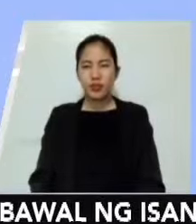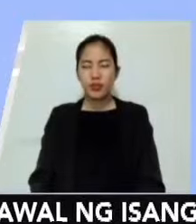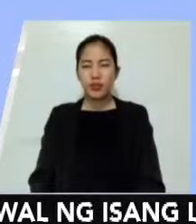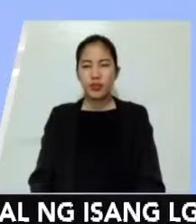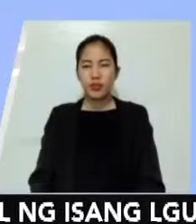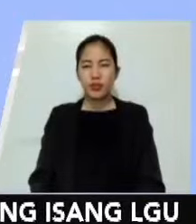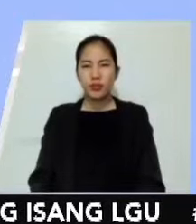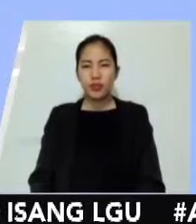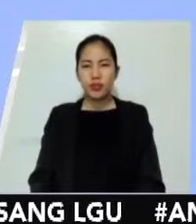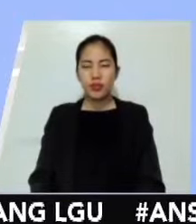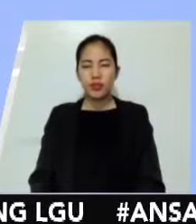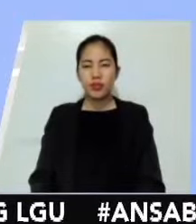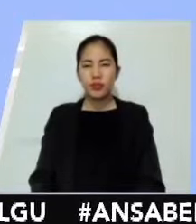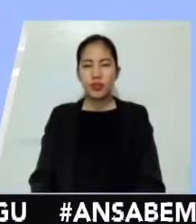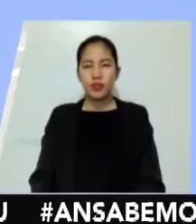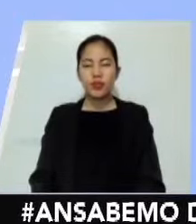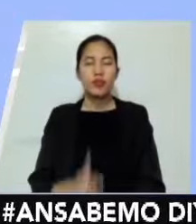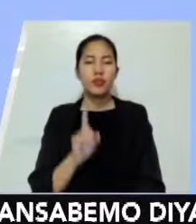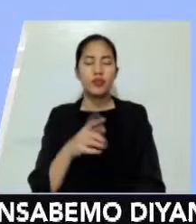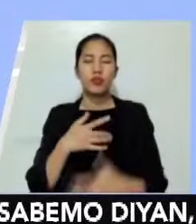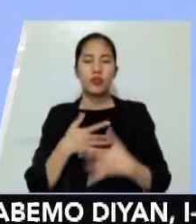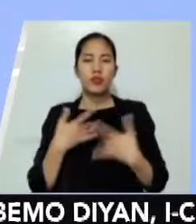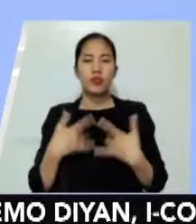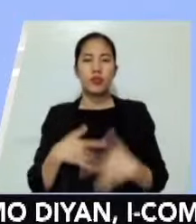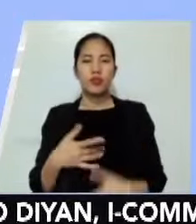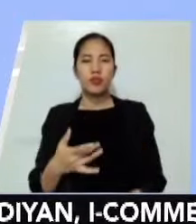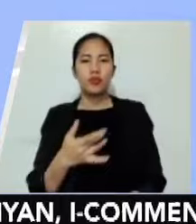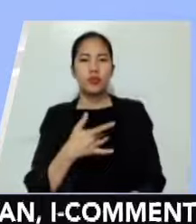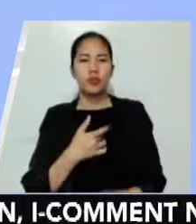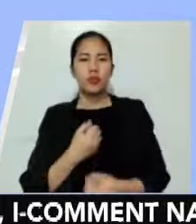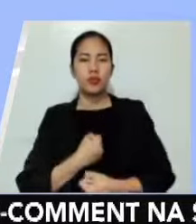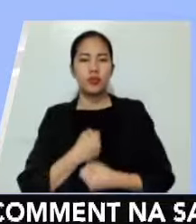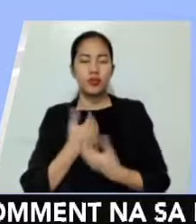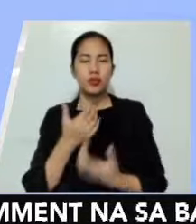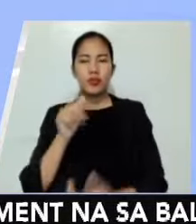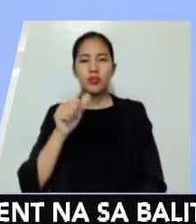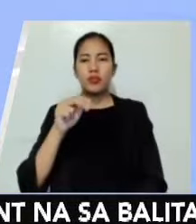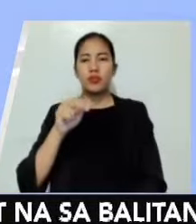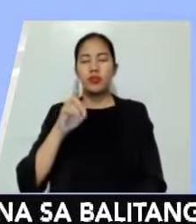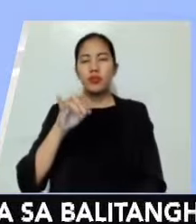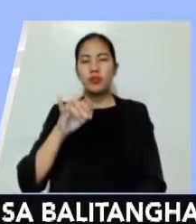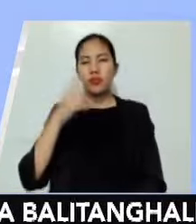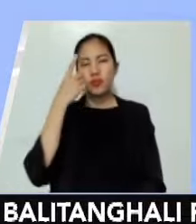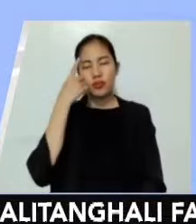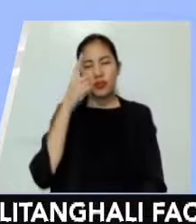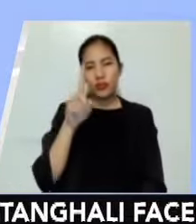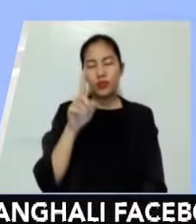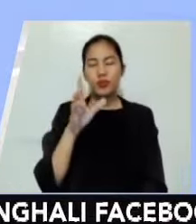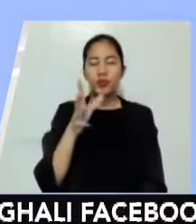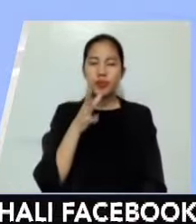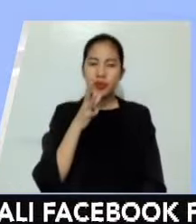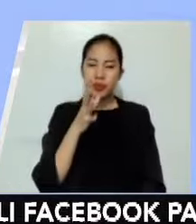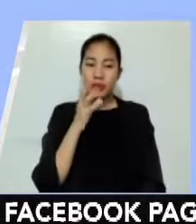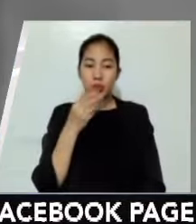Isang heartfelt na tula ang inialay ni Andy Eigenman para sa yumaong nanay na si Jacqueline Jose.